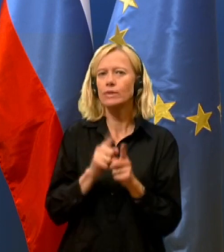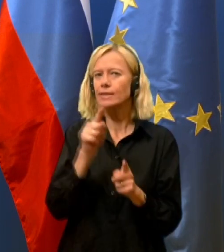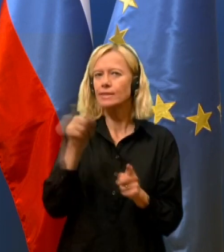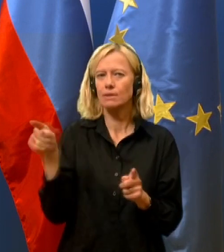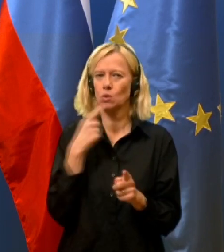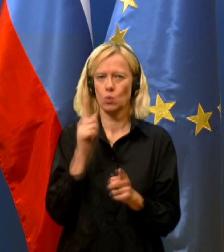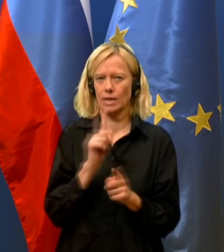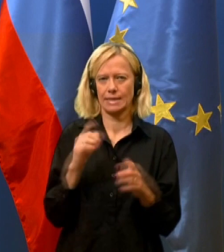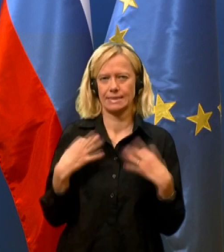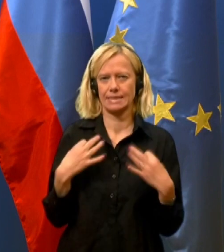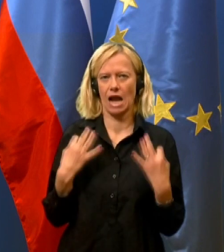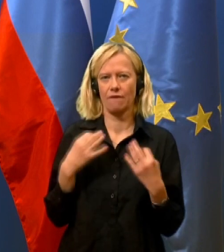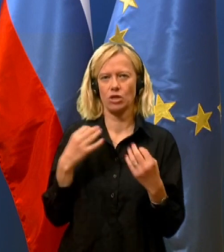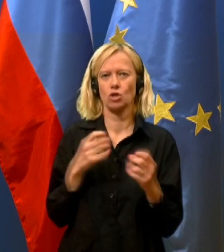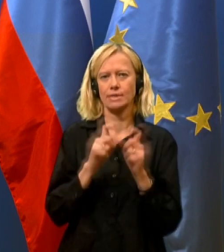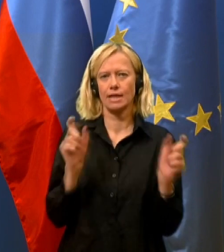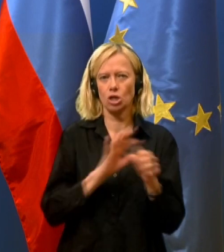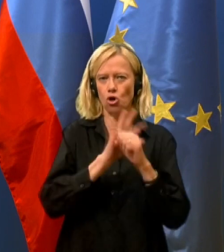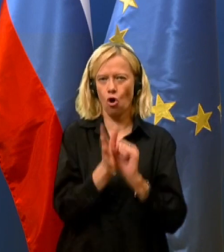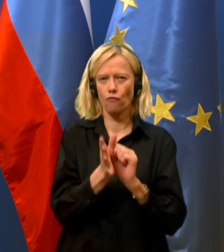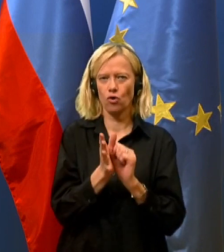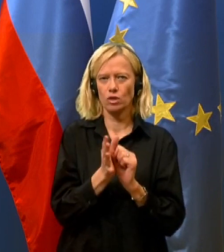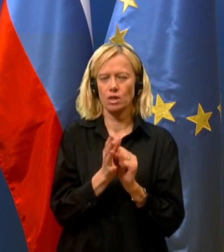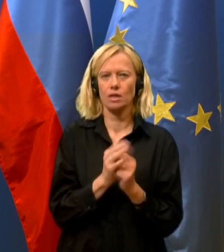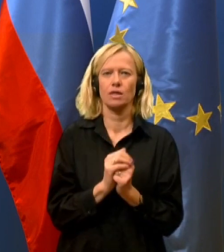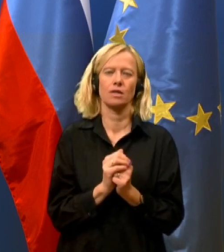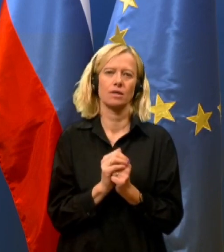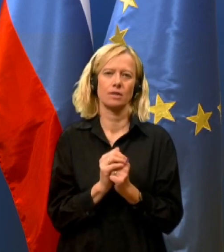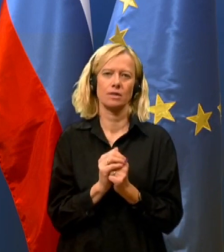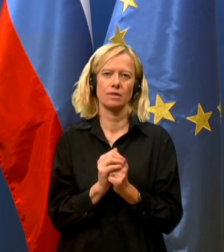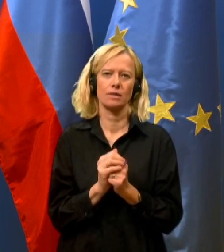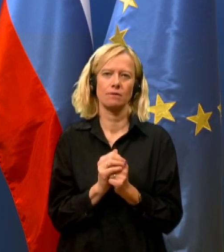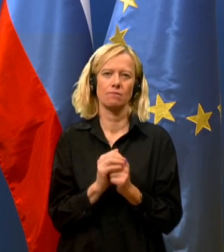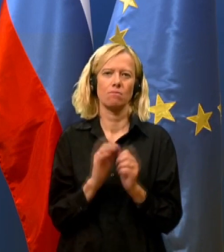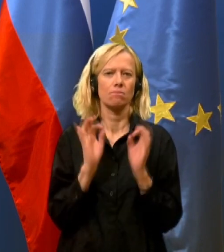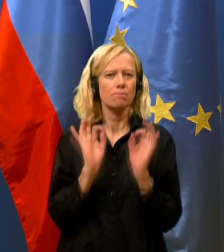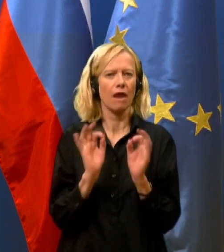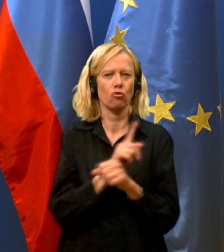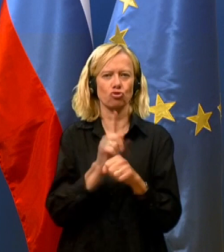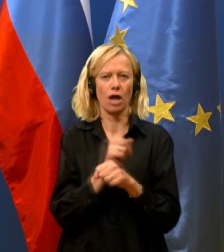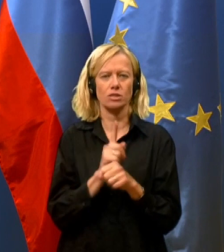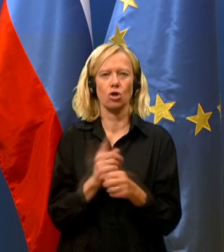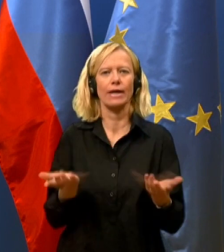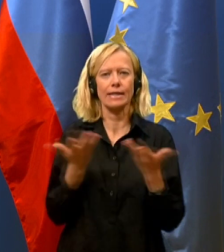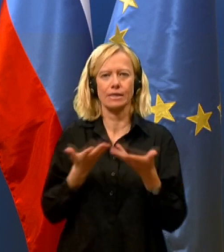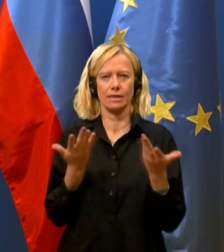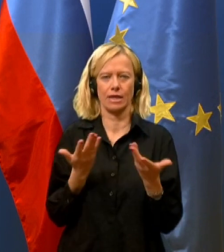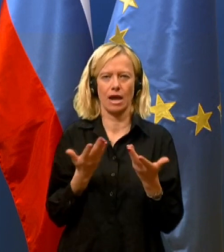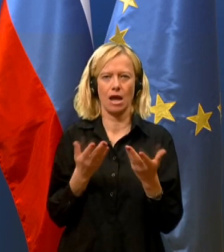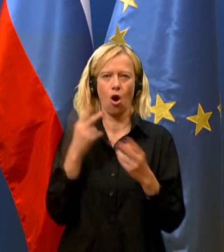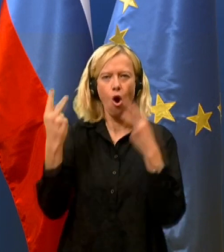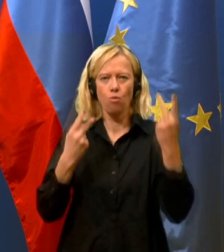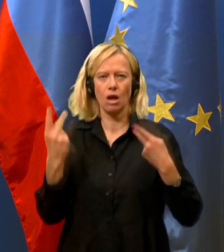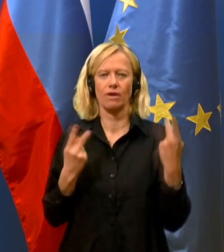se ne zdravijo zaradi COVID-a, kar se da dolgo, seveda možnost pravočasne, hitre